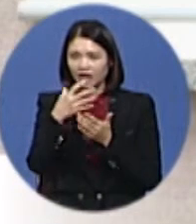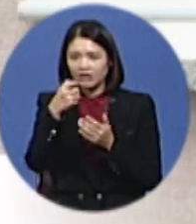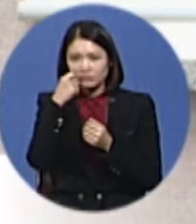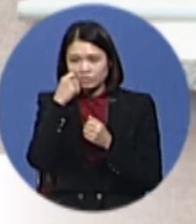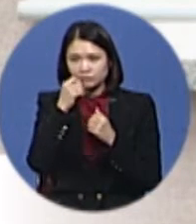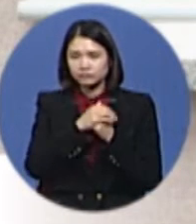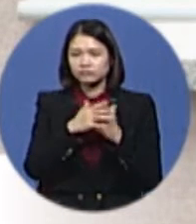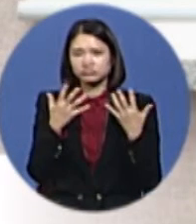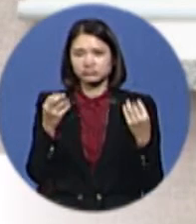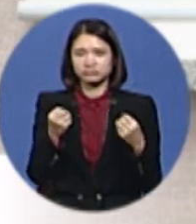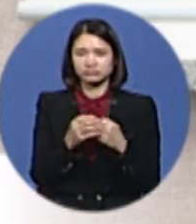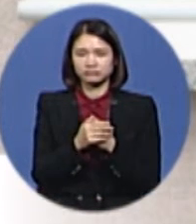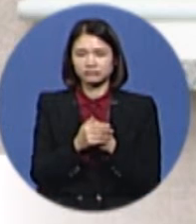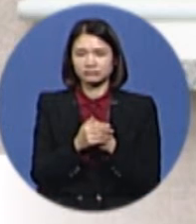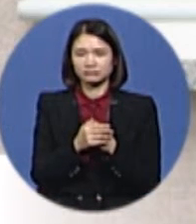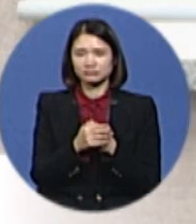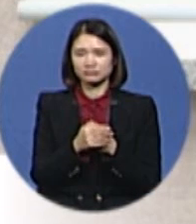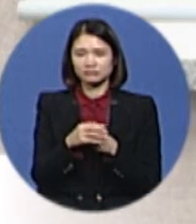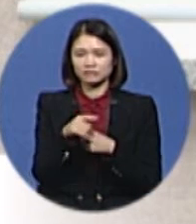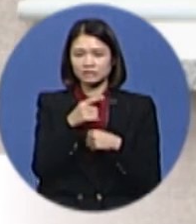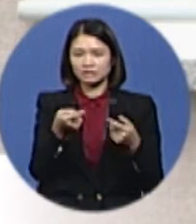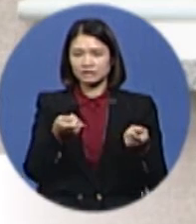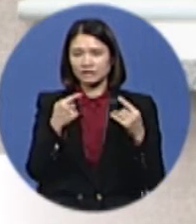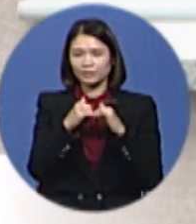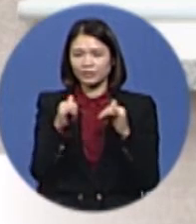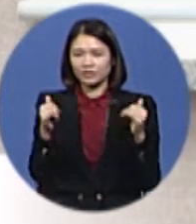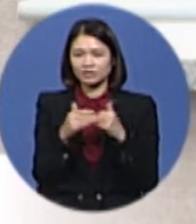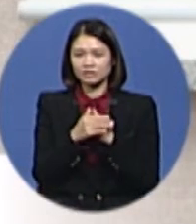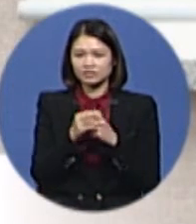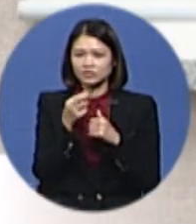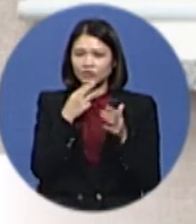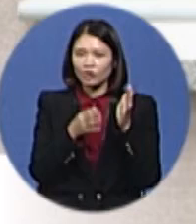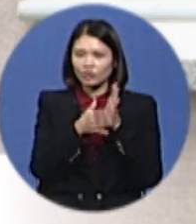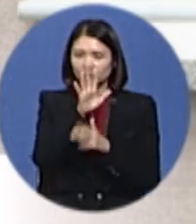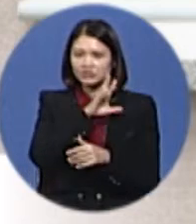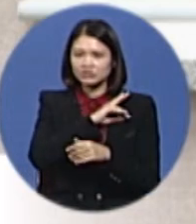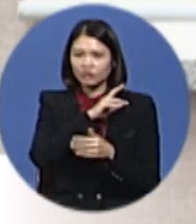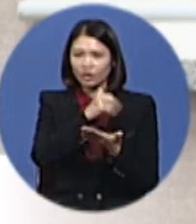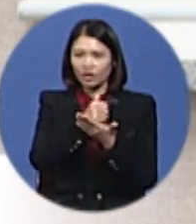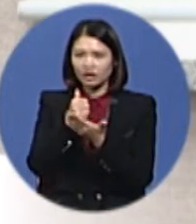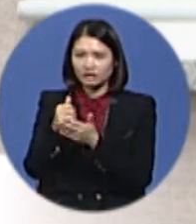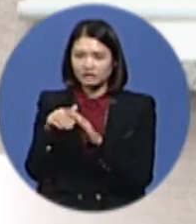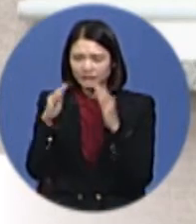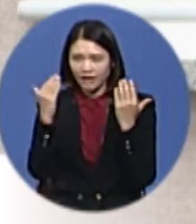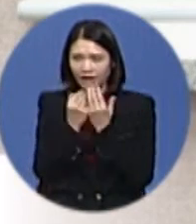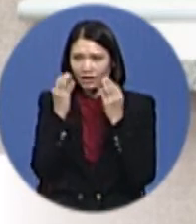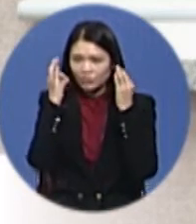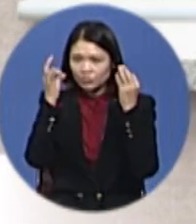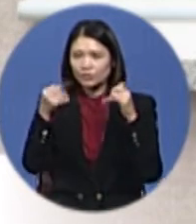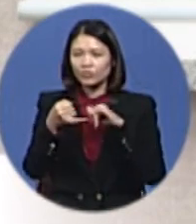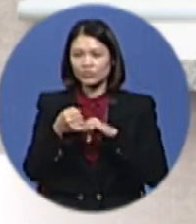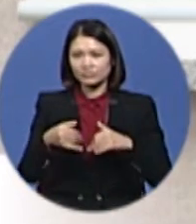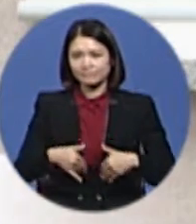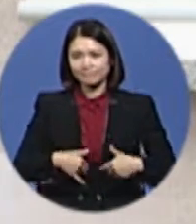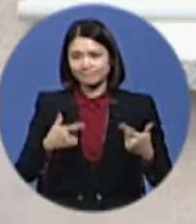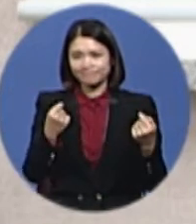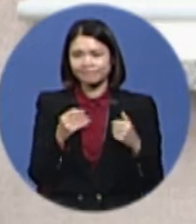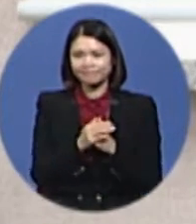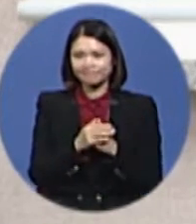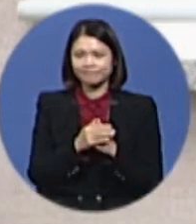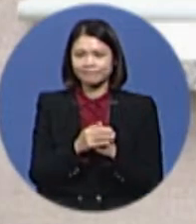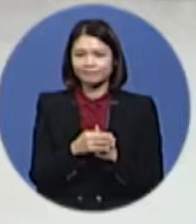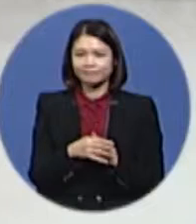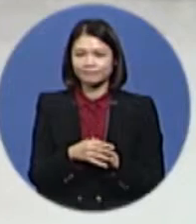때문에 여기 참여해 주신 여러분들과 서울시 그리고 시의원님 다들 같이 노력을 해 나갔으면 좋겠습니다.